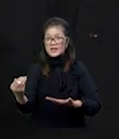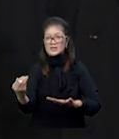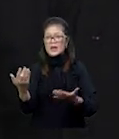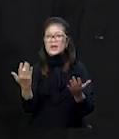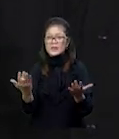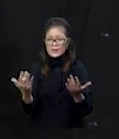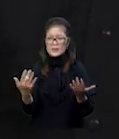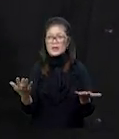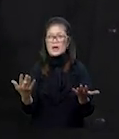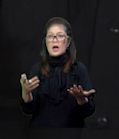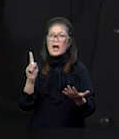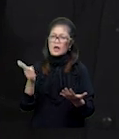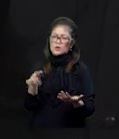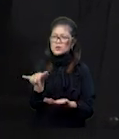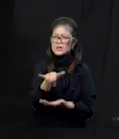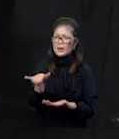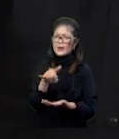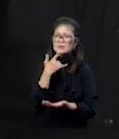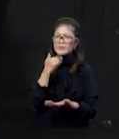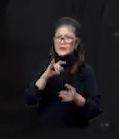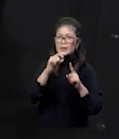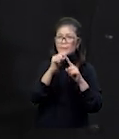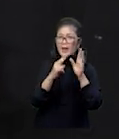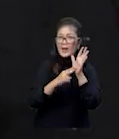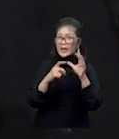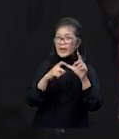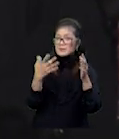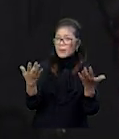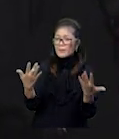pegawai negeri. Nah, ini akan kita kaji, karena ini menyangkut revisi undang-undang.